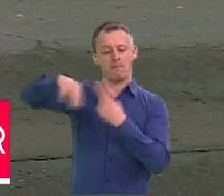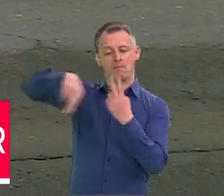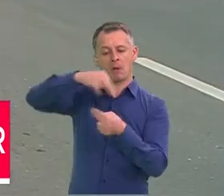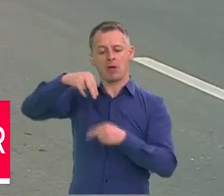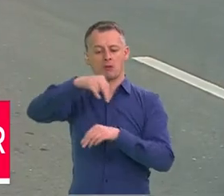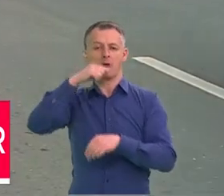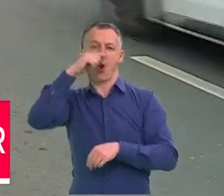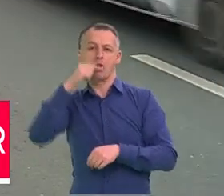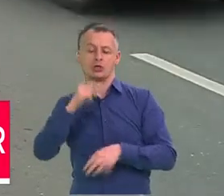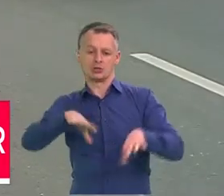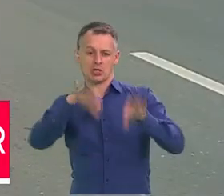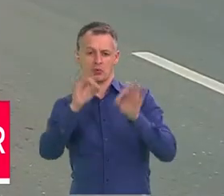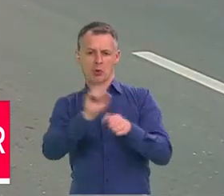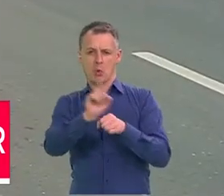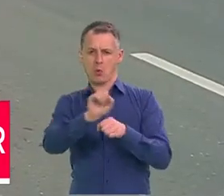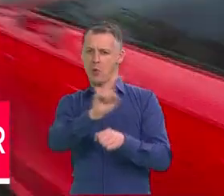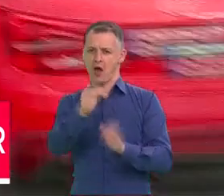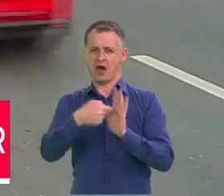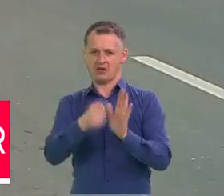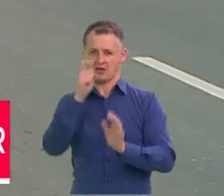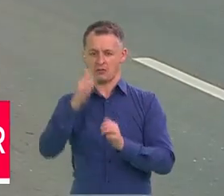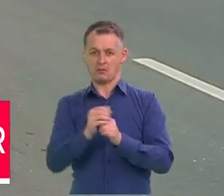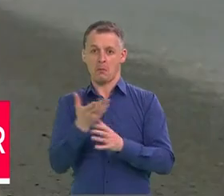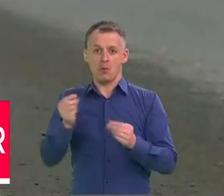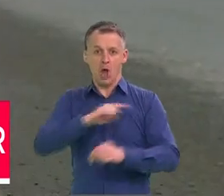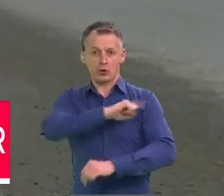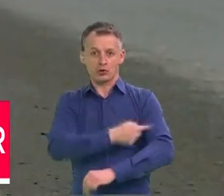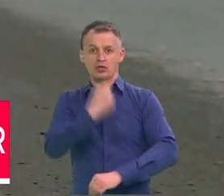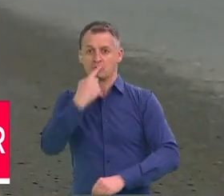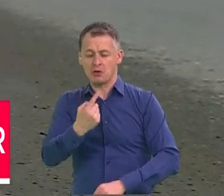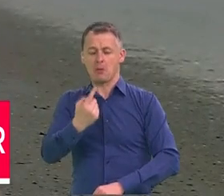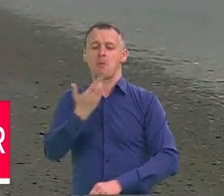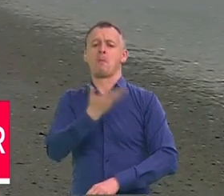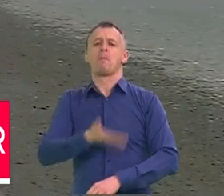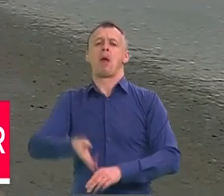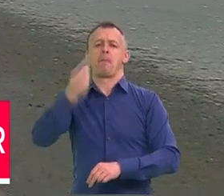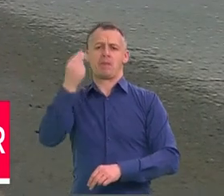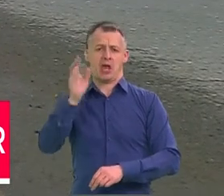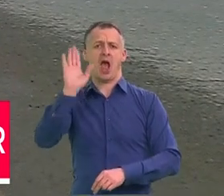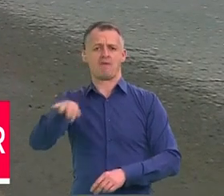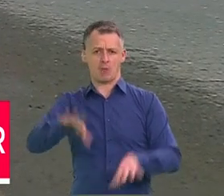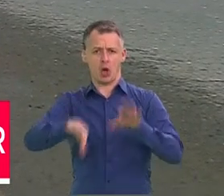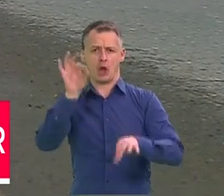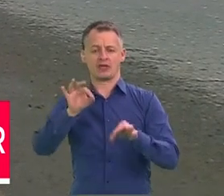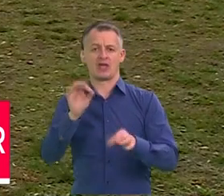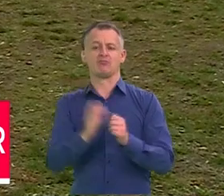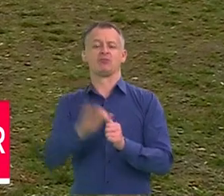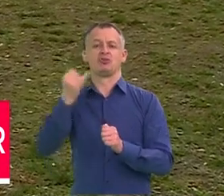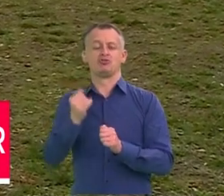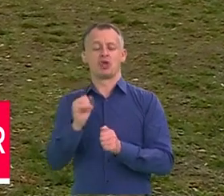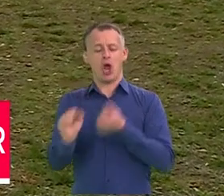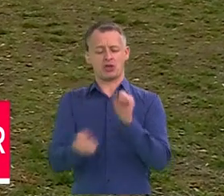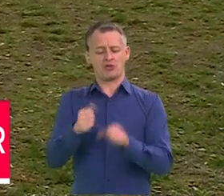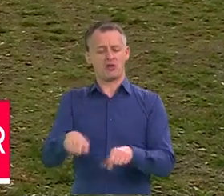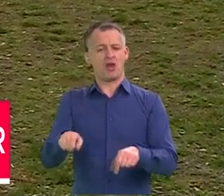că lucrurile nu arată deloc rău. Mai mult, autoritățile ne spun că va fi mai bine, că avem colectare selectivă și o atitudine ca